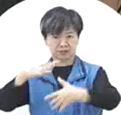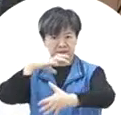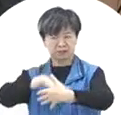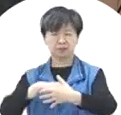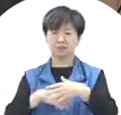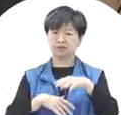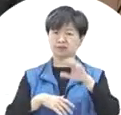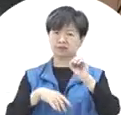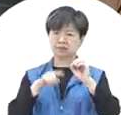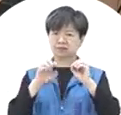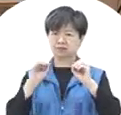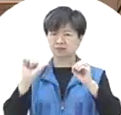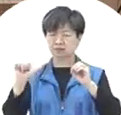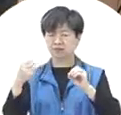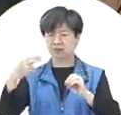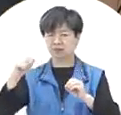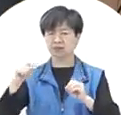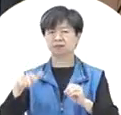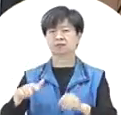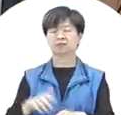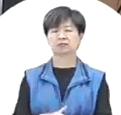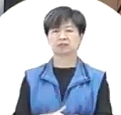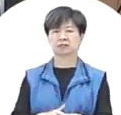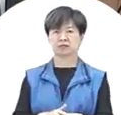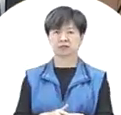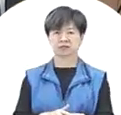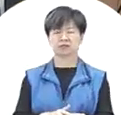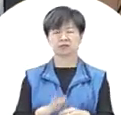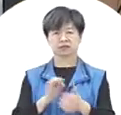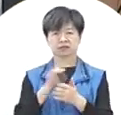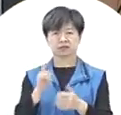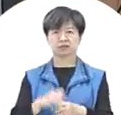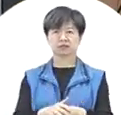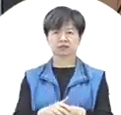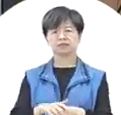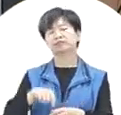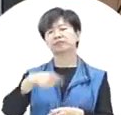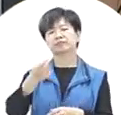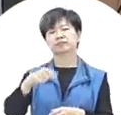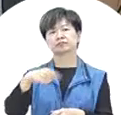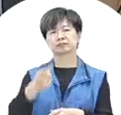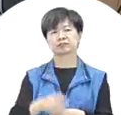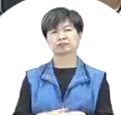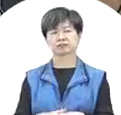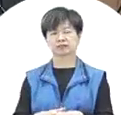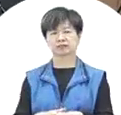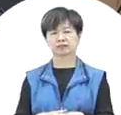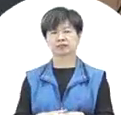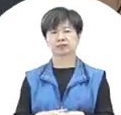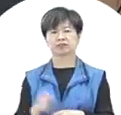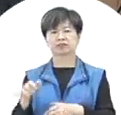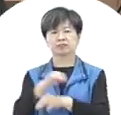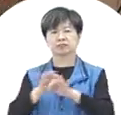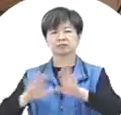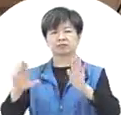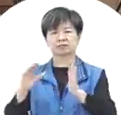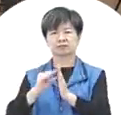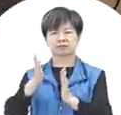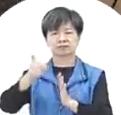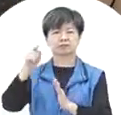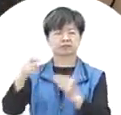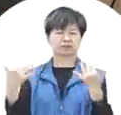公顷的产专区，让这边的对两 产专区下一题啦。对，陈祥举局长，你不用回答，因为是金发局局长的问题，来下一